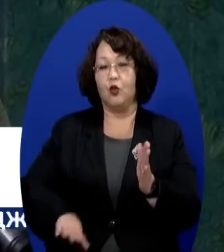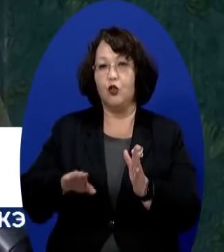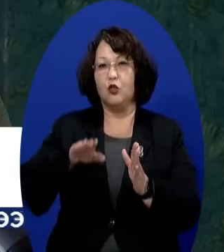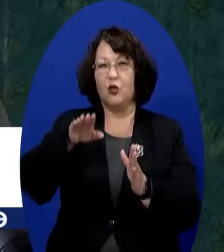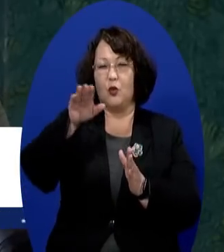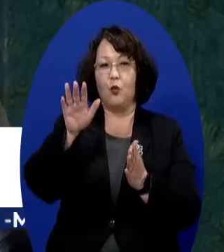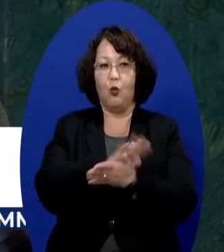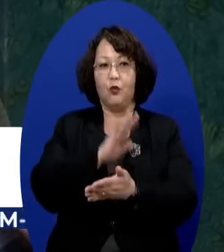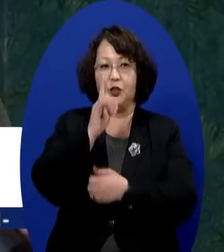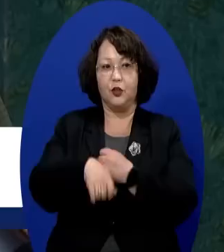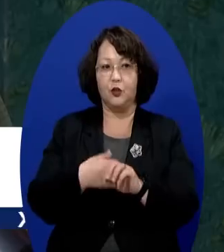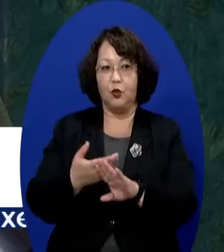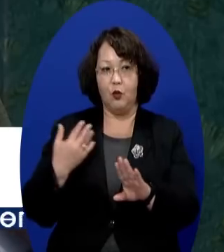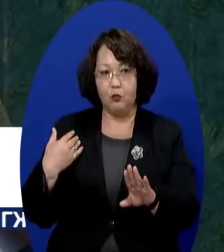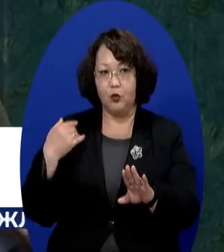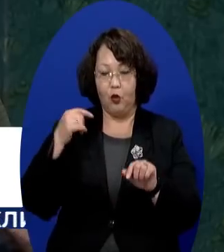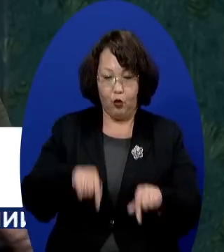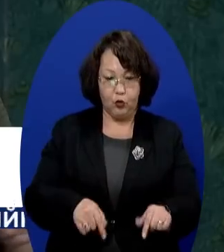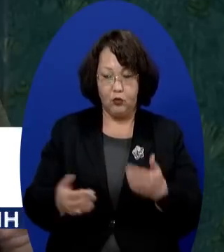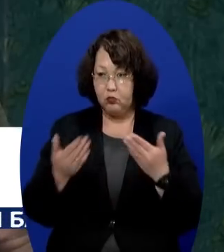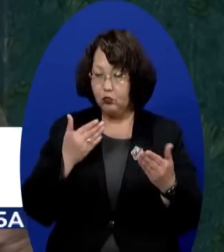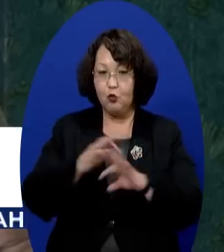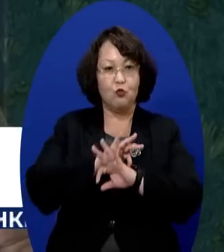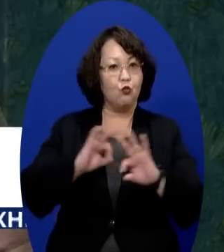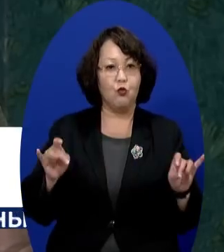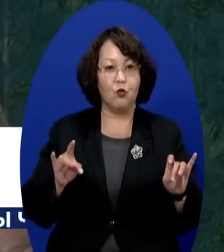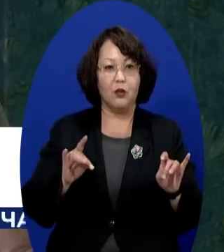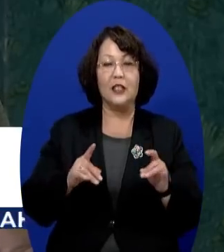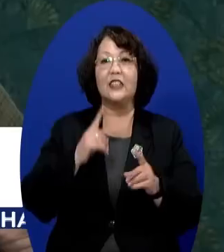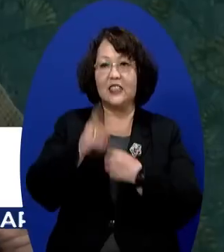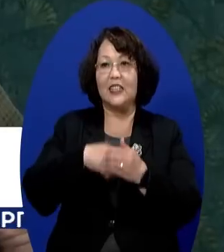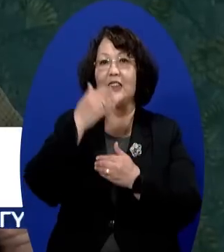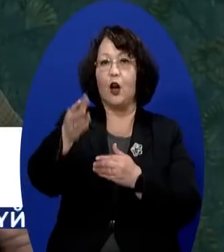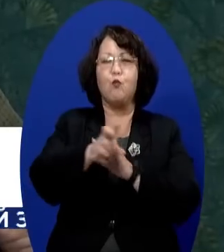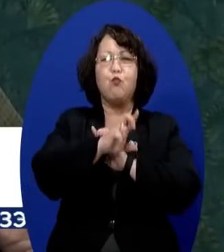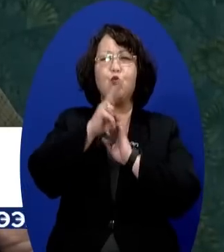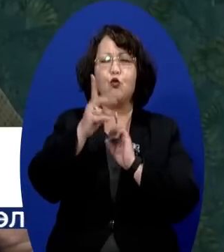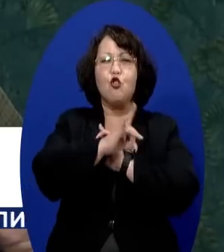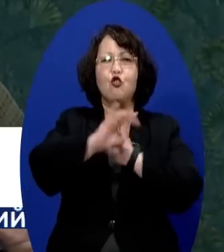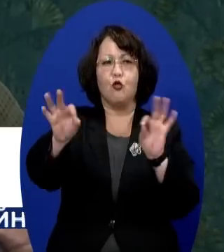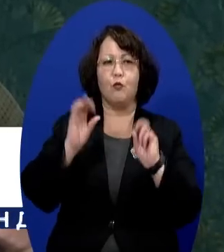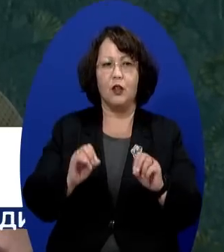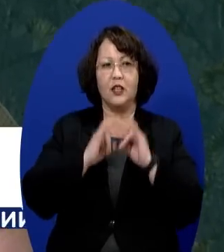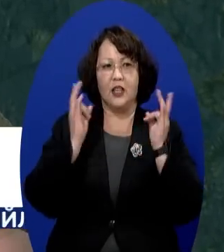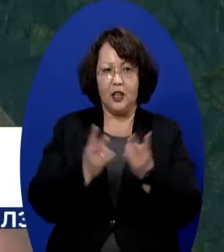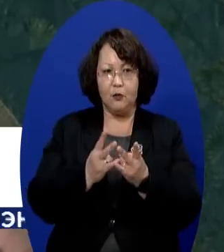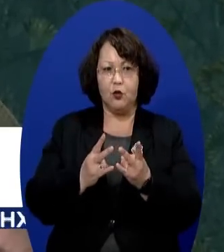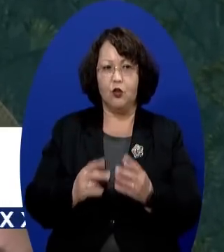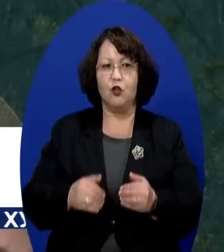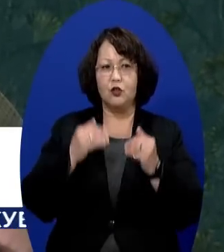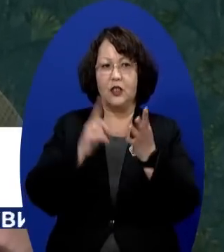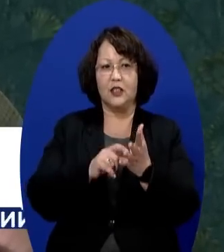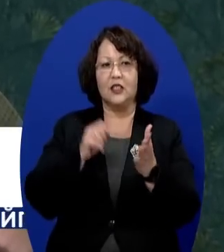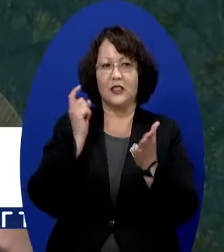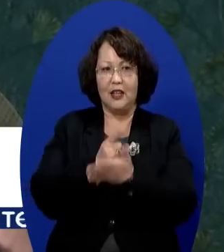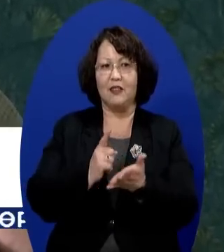Ноднгоос энэ жил их өөр. Энэ жилийн соёлын их өөр болно. За яг хөө нийгмийн хөгжлийн шаардлагаар бол шаардлагатай юм шиг санагдаад